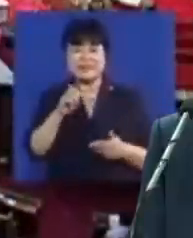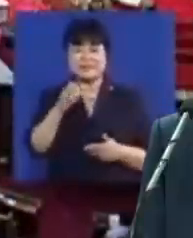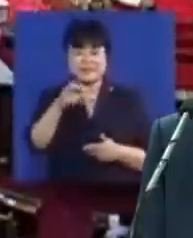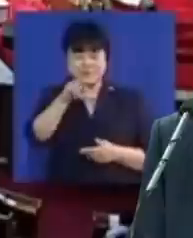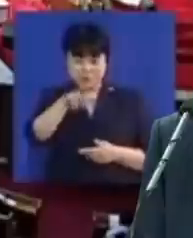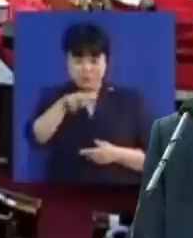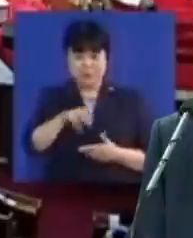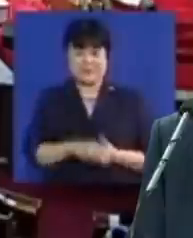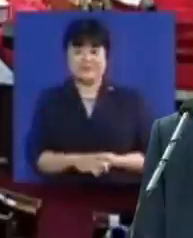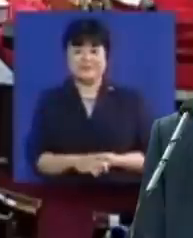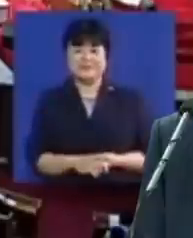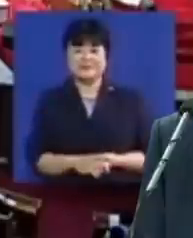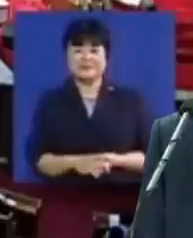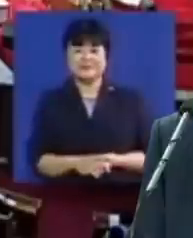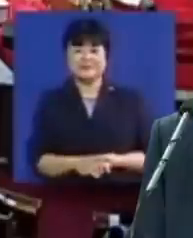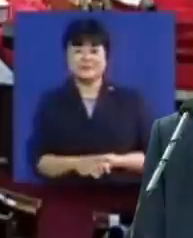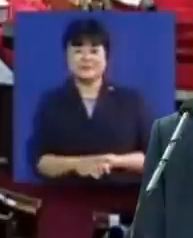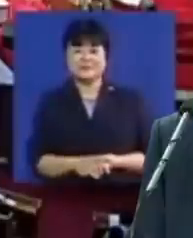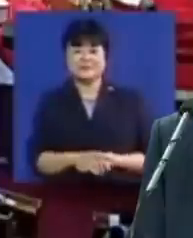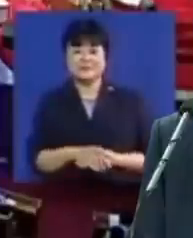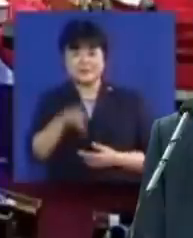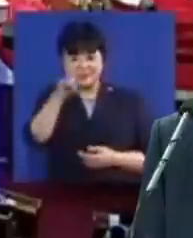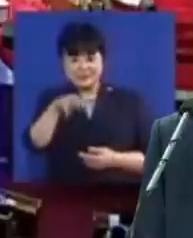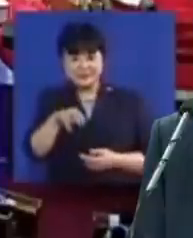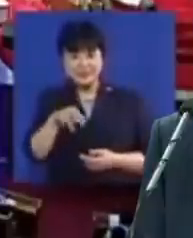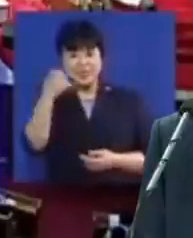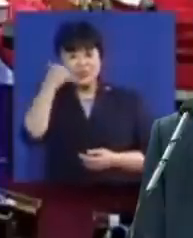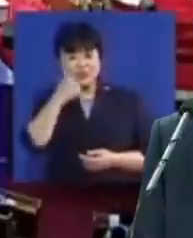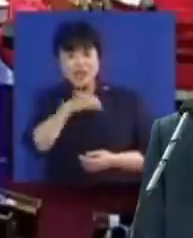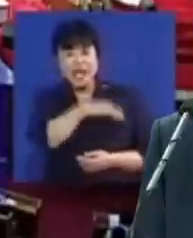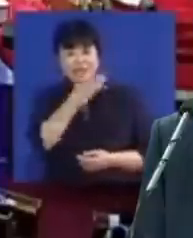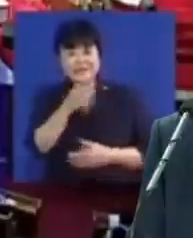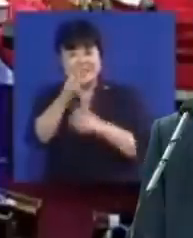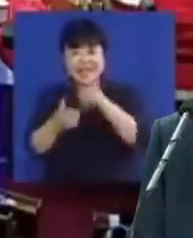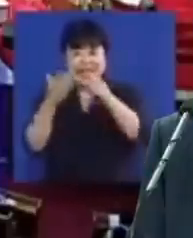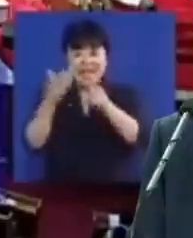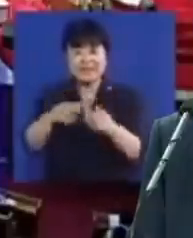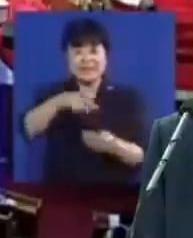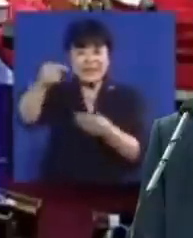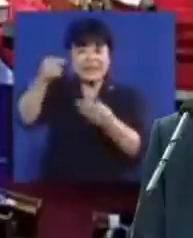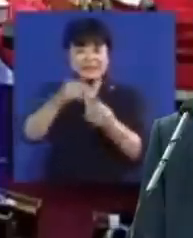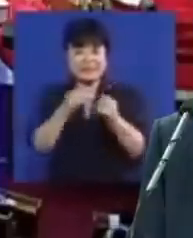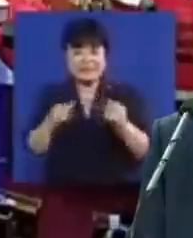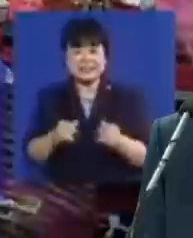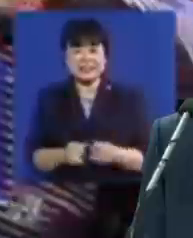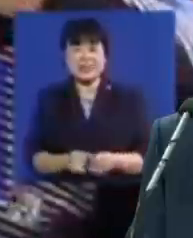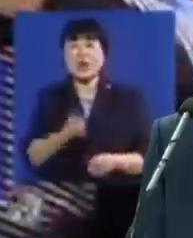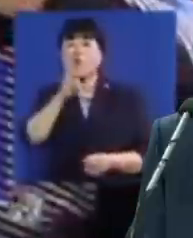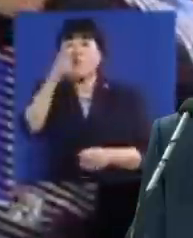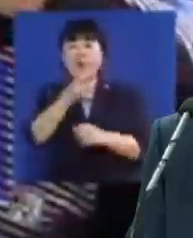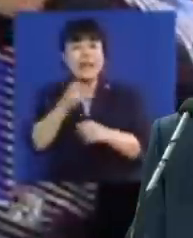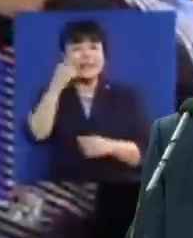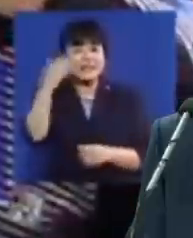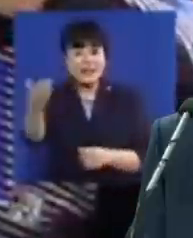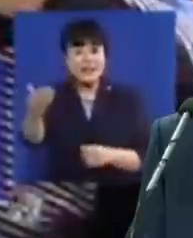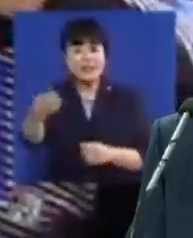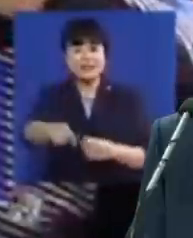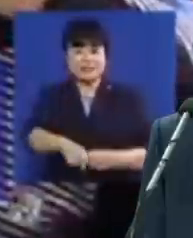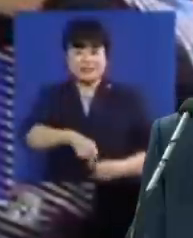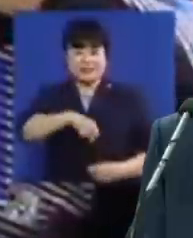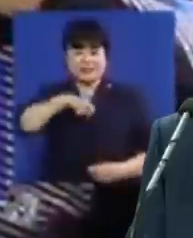33절로 37절 우리 다 같이 한번 읽어보십시다. 누가 능히 하나님께서 택하신 자들을